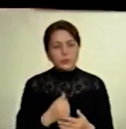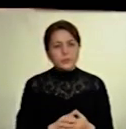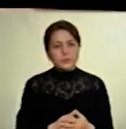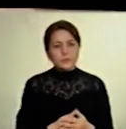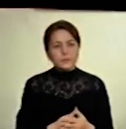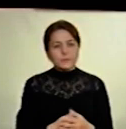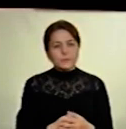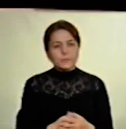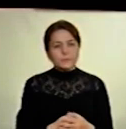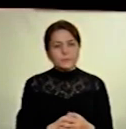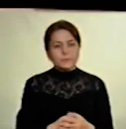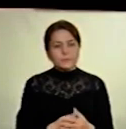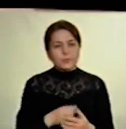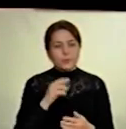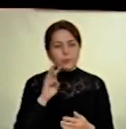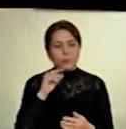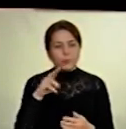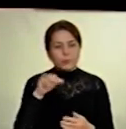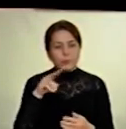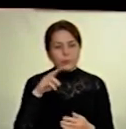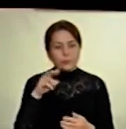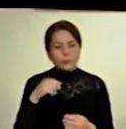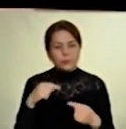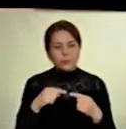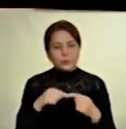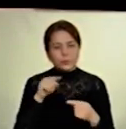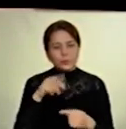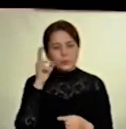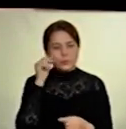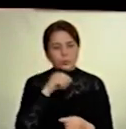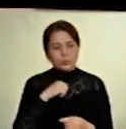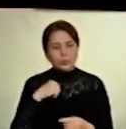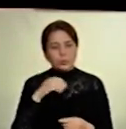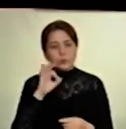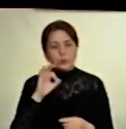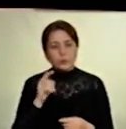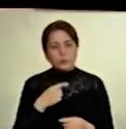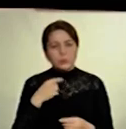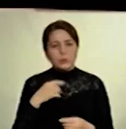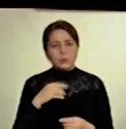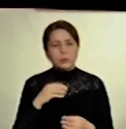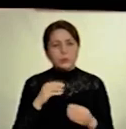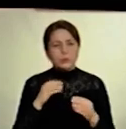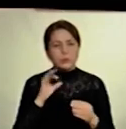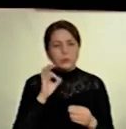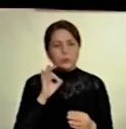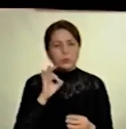0.10dan. Demek modulda aynan shu sonning o'zi 0.10000dan